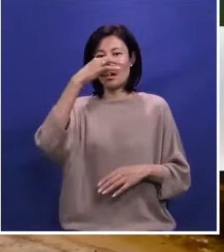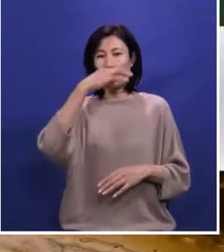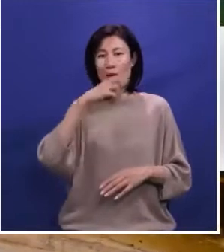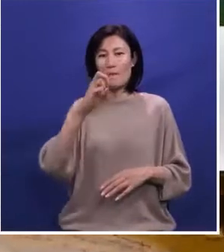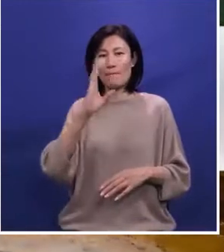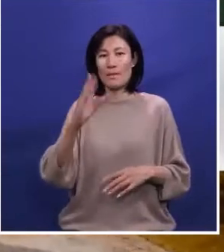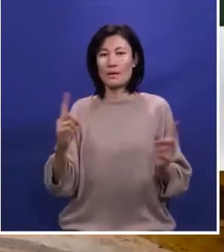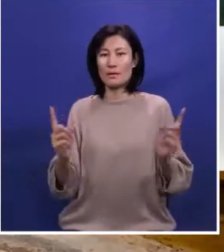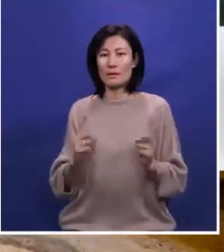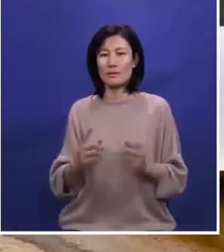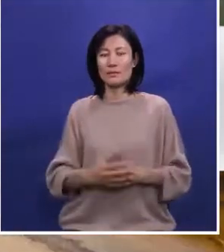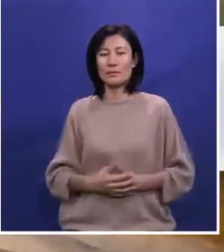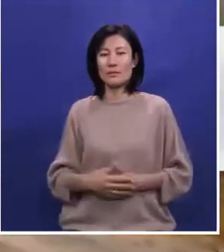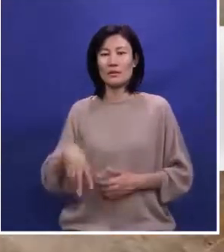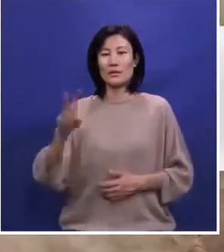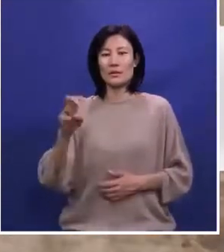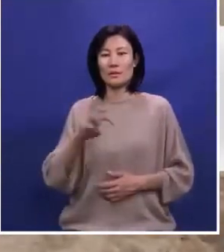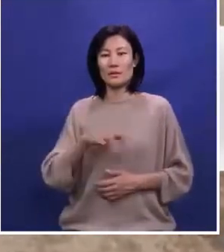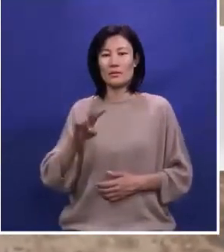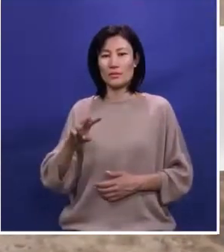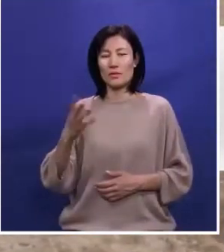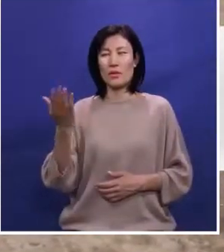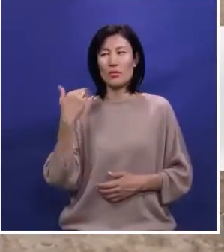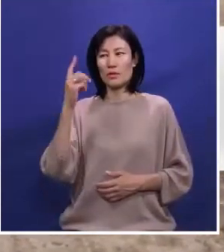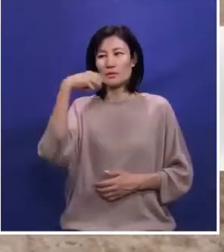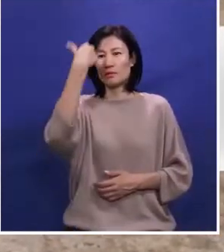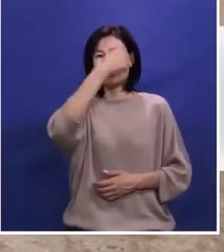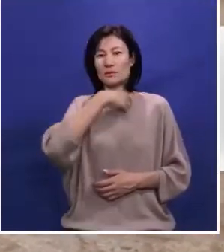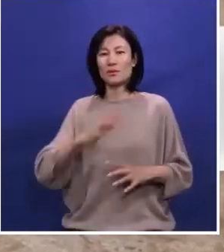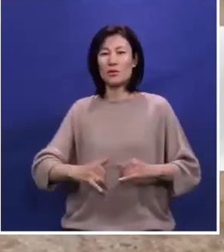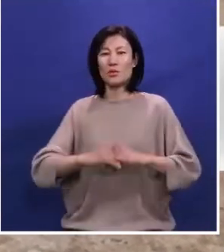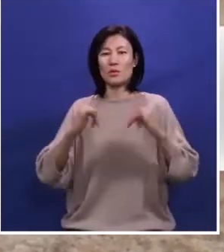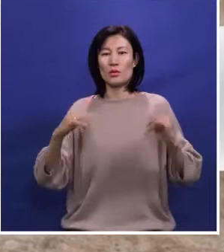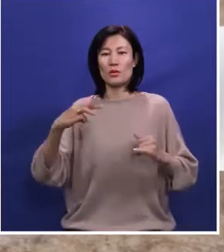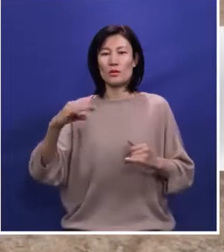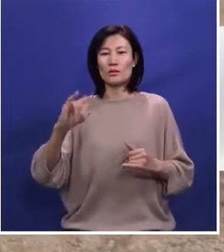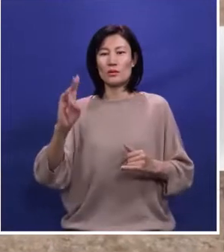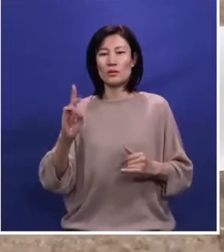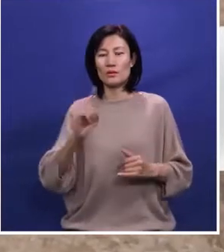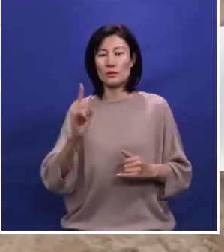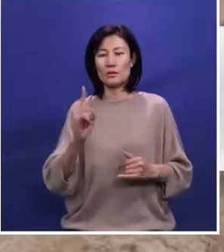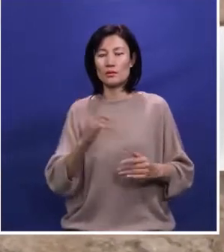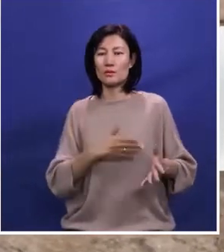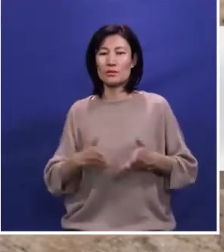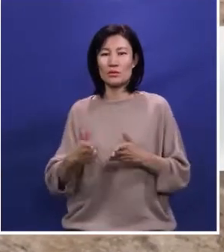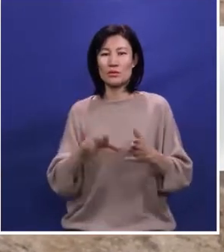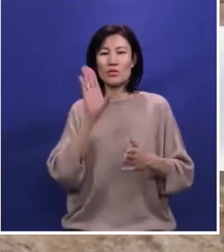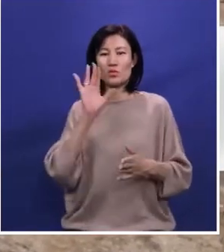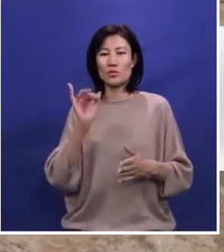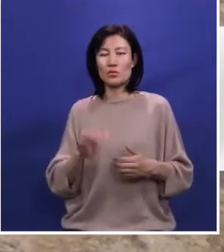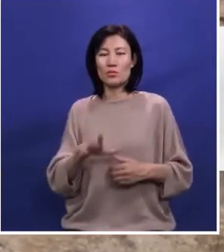емделетіндер кездеседі. 200 миллион жыл бұрын бұл жерде, мысалға, үлкен теңіз болған қазіргі